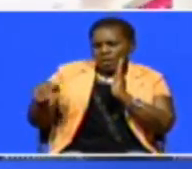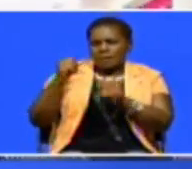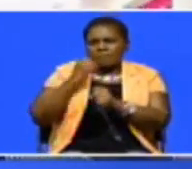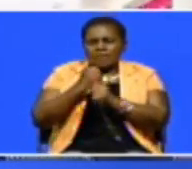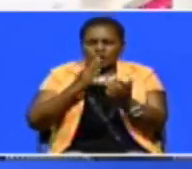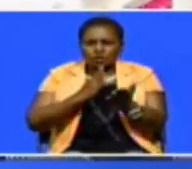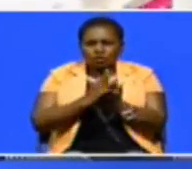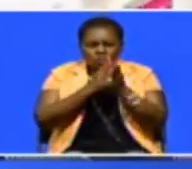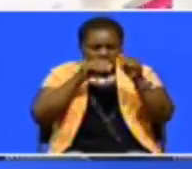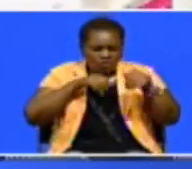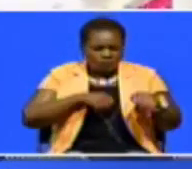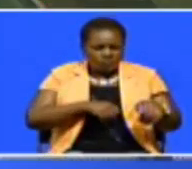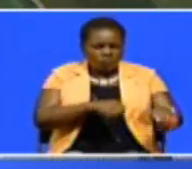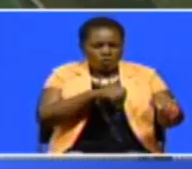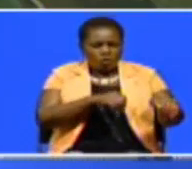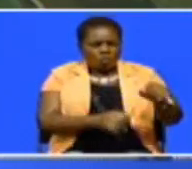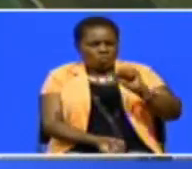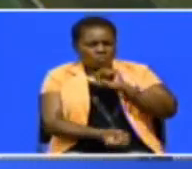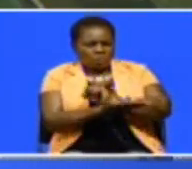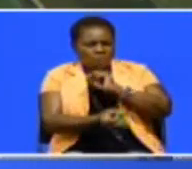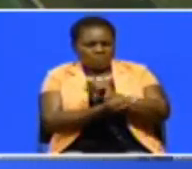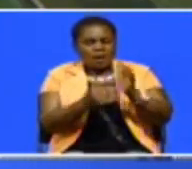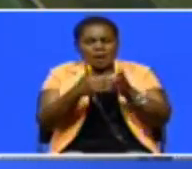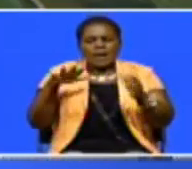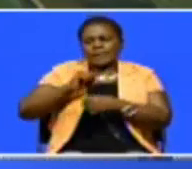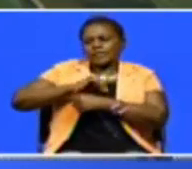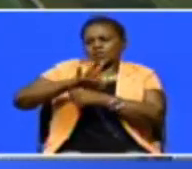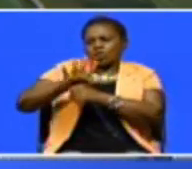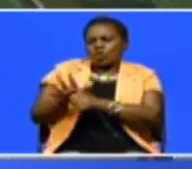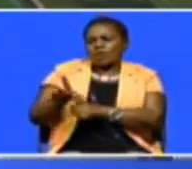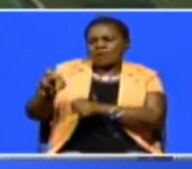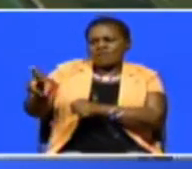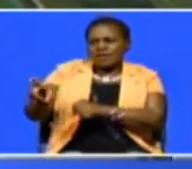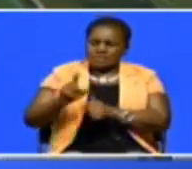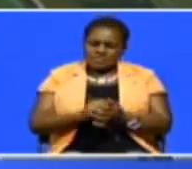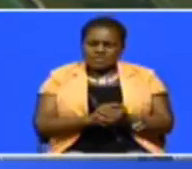walihakikisha wamezingatia sheria zilizowekwa dhidi ya virusi vya korona.